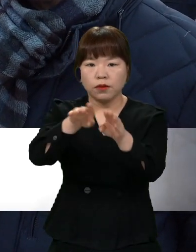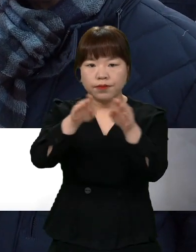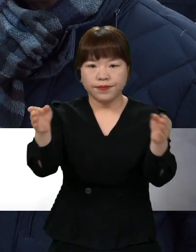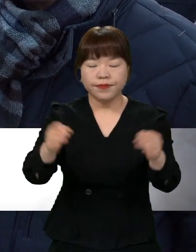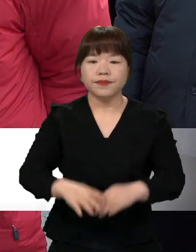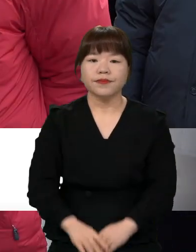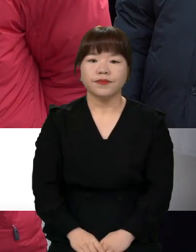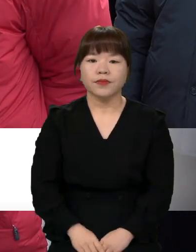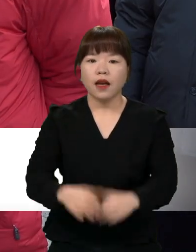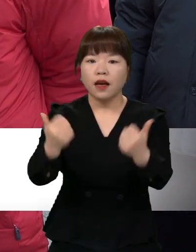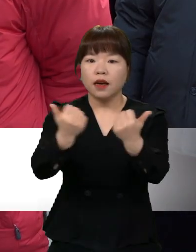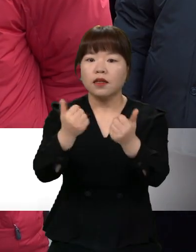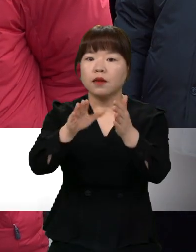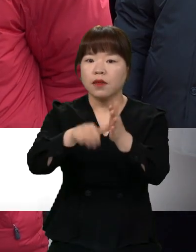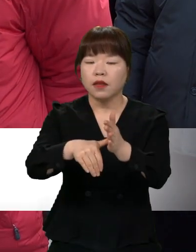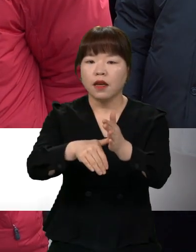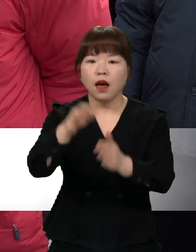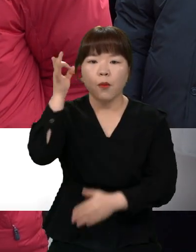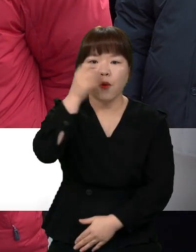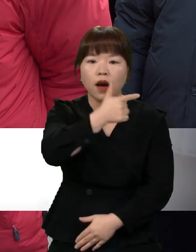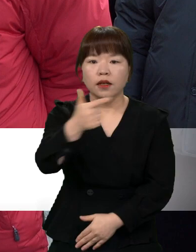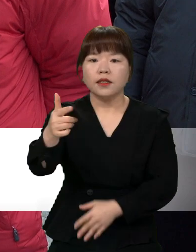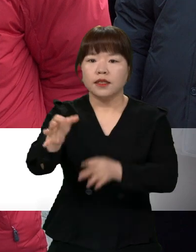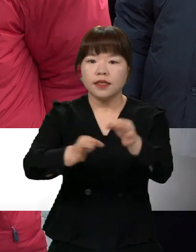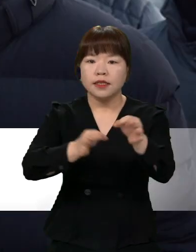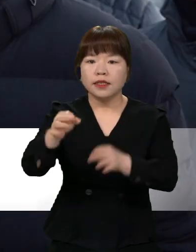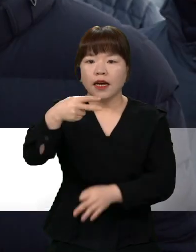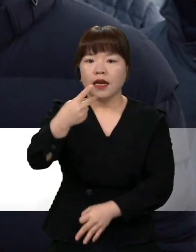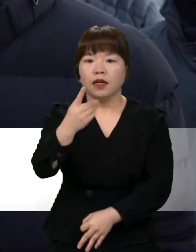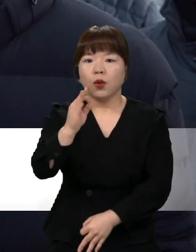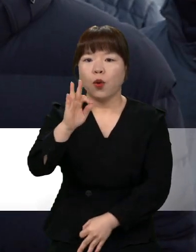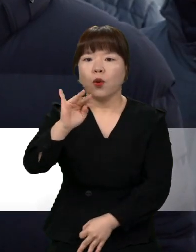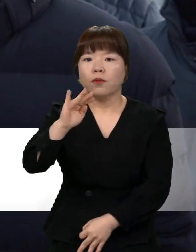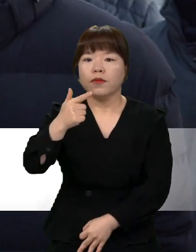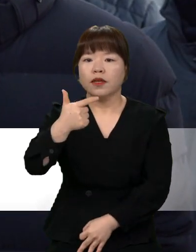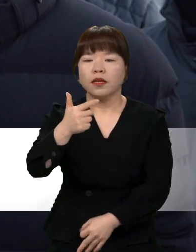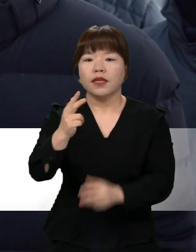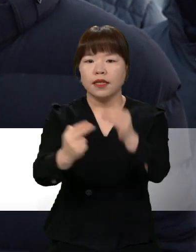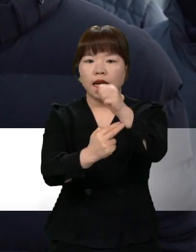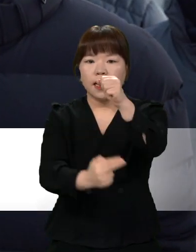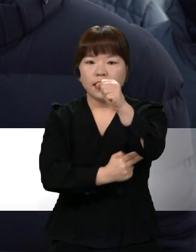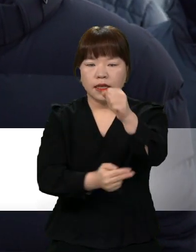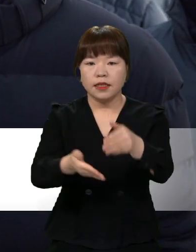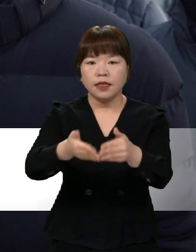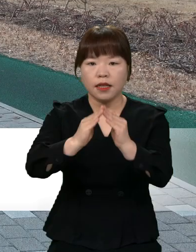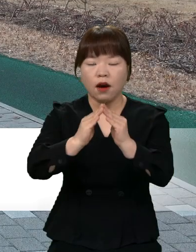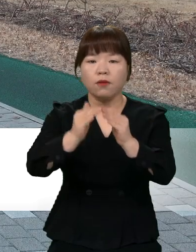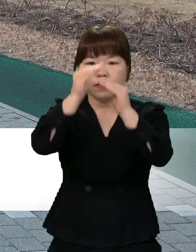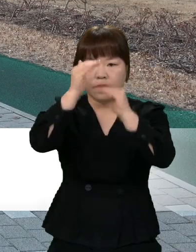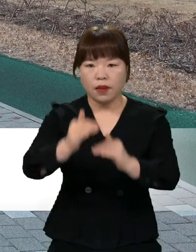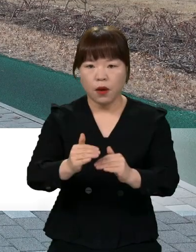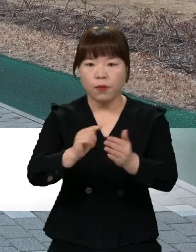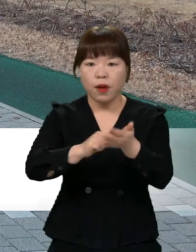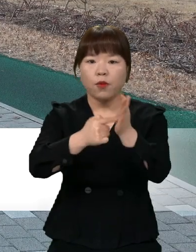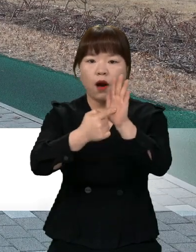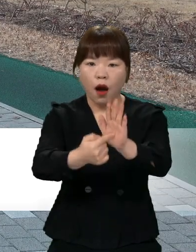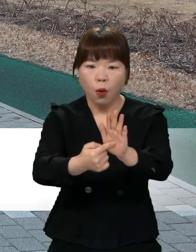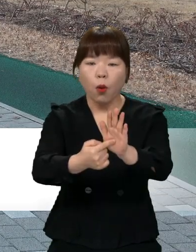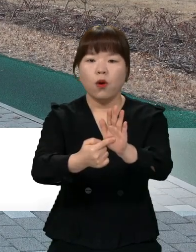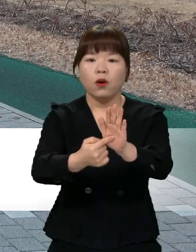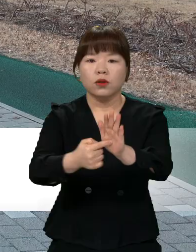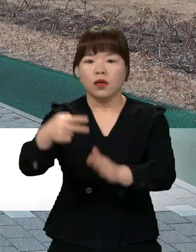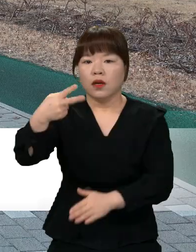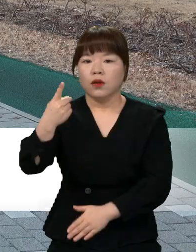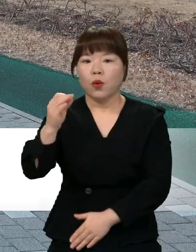이날 간담회는 죽도시장 동빈 개체공사 사업 현황 브리핑으로 시작됐으며 참석 자들은 동빈